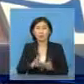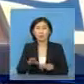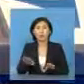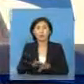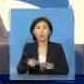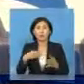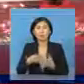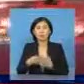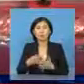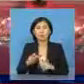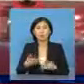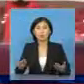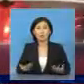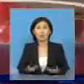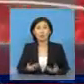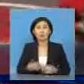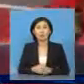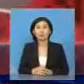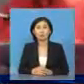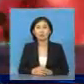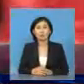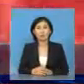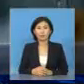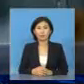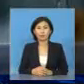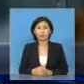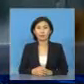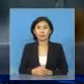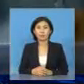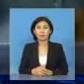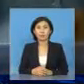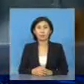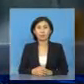преданность делу всей своей жизни. Николай Сырбов, Миржан Аманжолов, телеканал Актюбе.